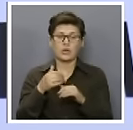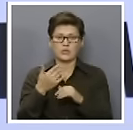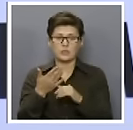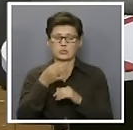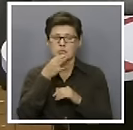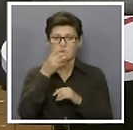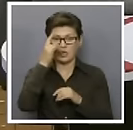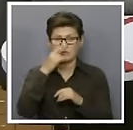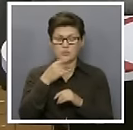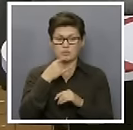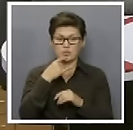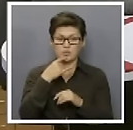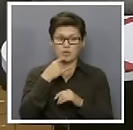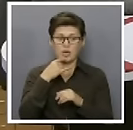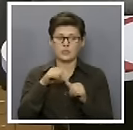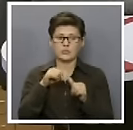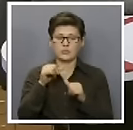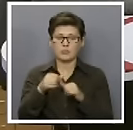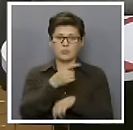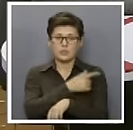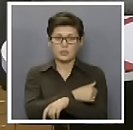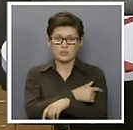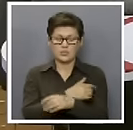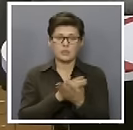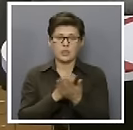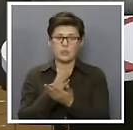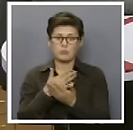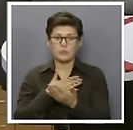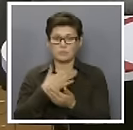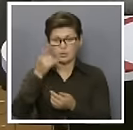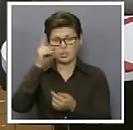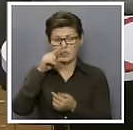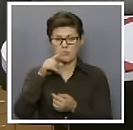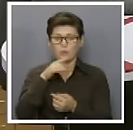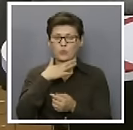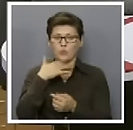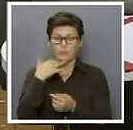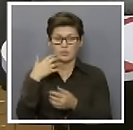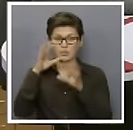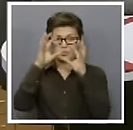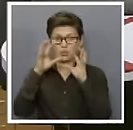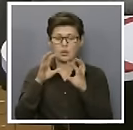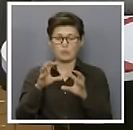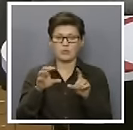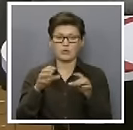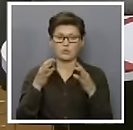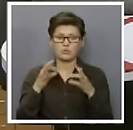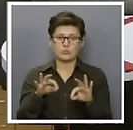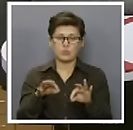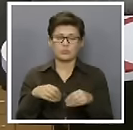кезде Қазақстанда әсіресе осы медицина саласында менің білетінім көптеген заңнамалық нелер рұқсат